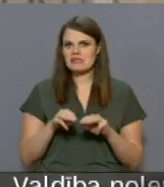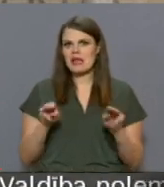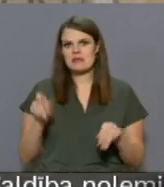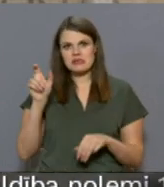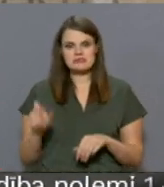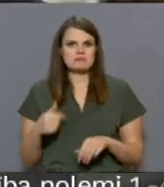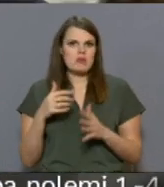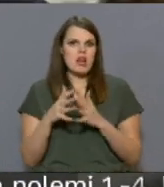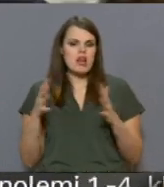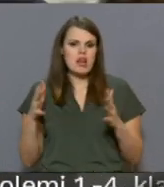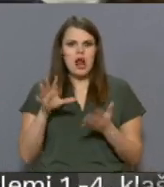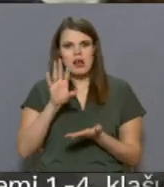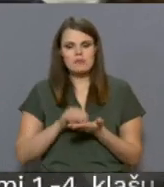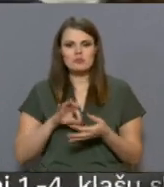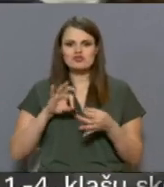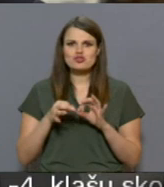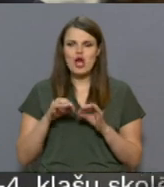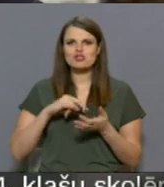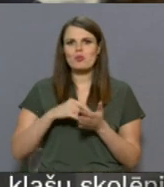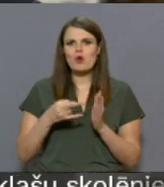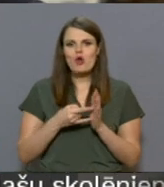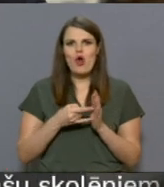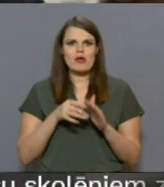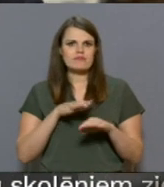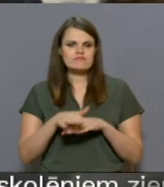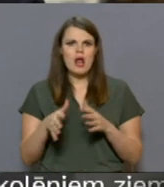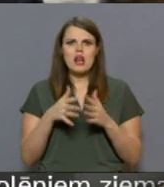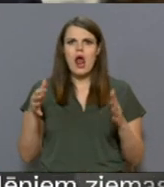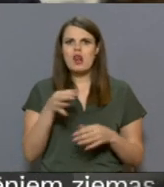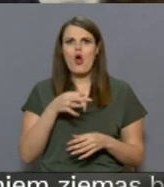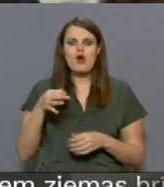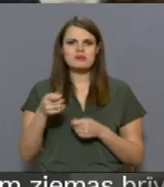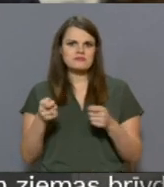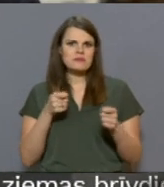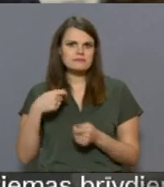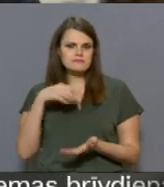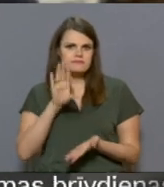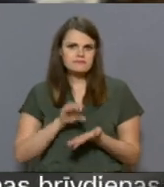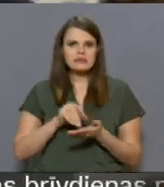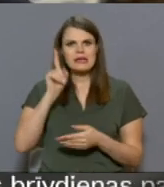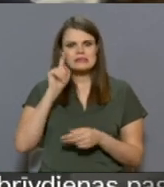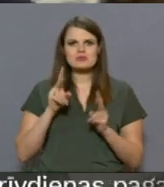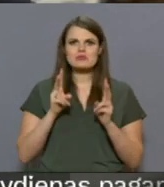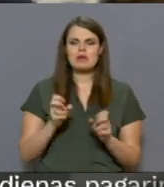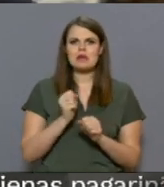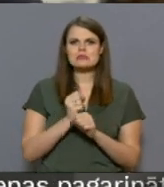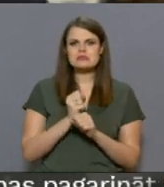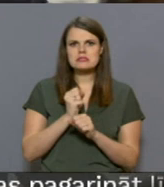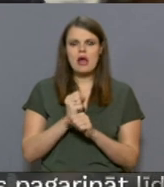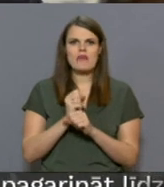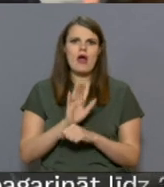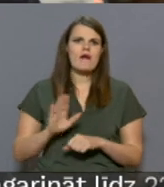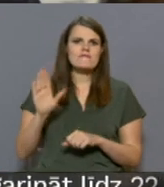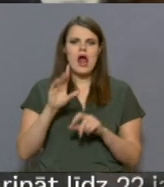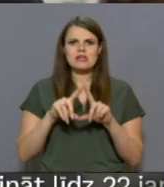pieredze lielu sarežģītu projektu īstenošanā, lielu organizāciju vadībā. Es zinu, kā strādā ierēdniecības, esmu bijis augsta līmeņa ierēdnis,